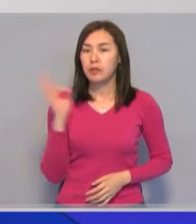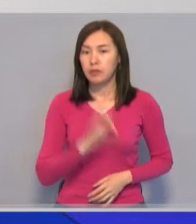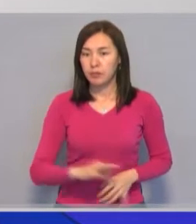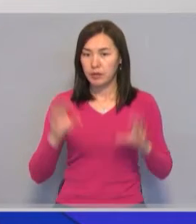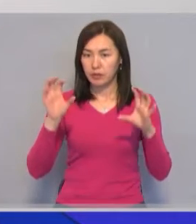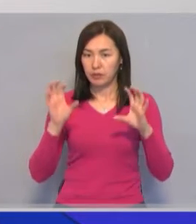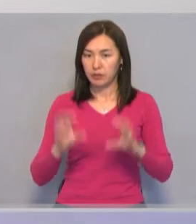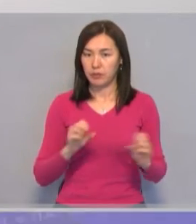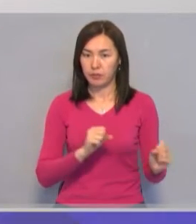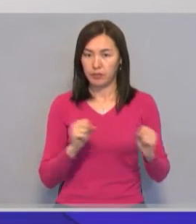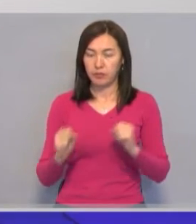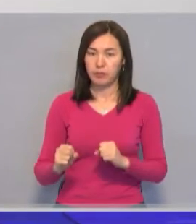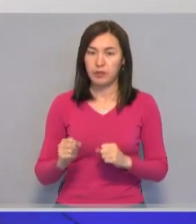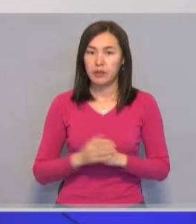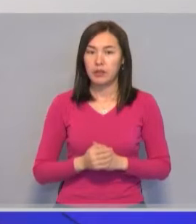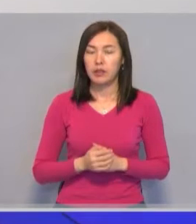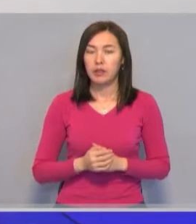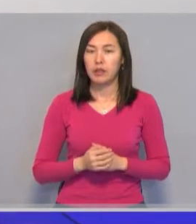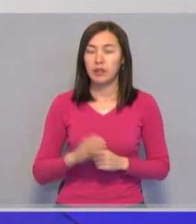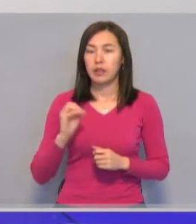Тұтынушылардың құқықтарын қорғаудың